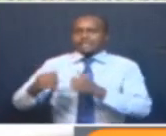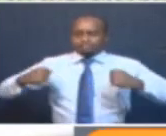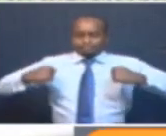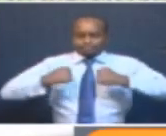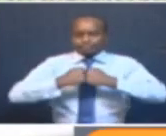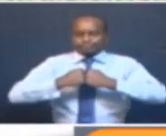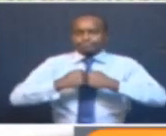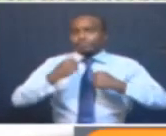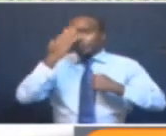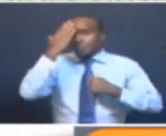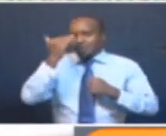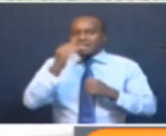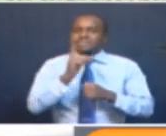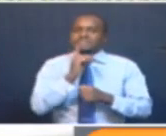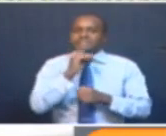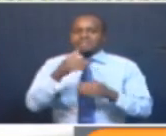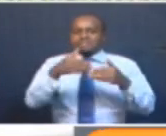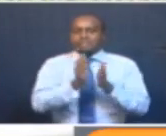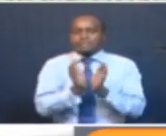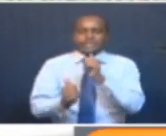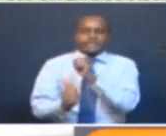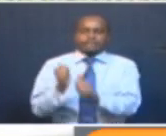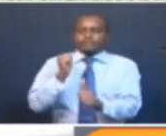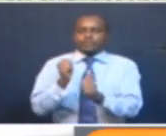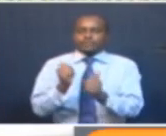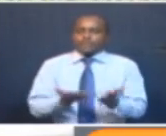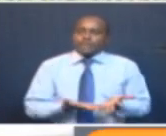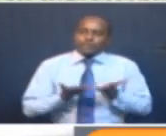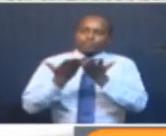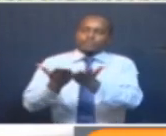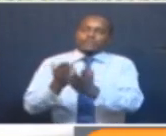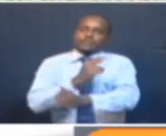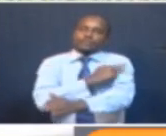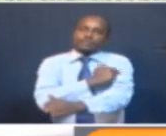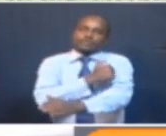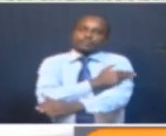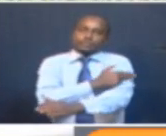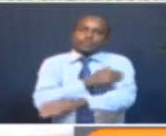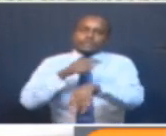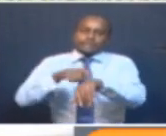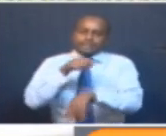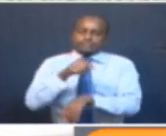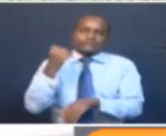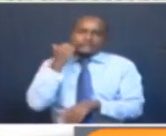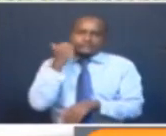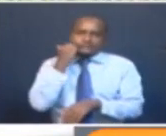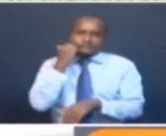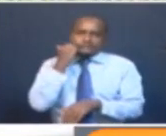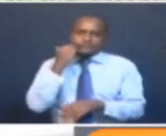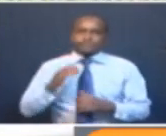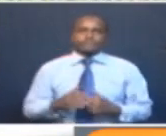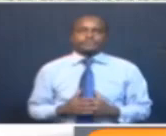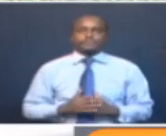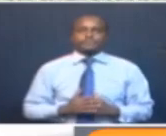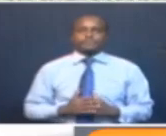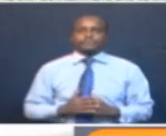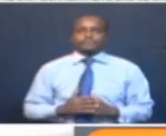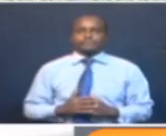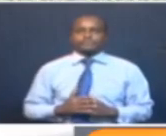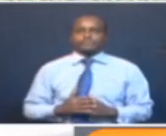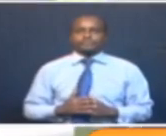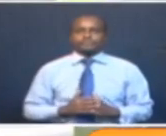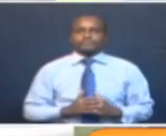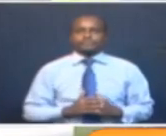hiyo kukataa kumpeleka kijana huyo hospitalini licha hali yake kudhoofika. Huyu hapa Ben Kirui na taarifa kamili.